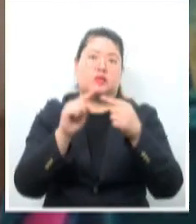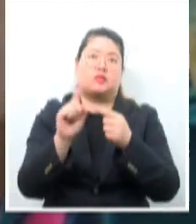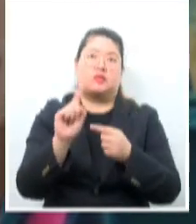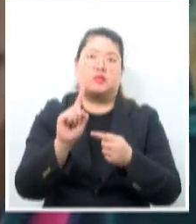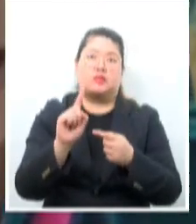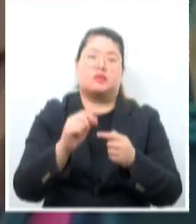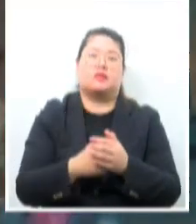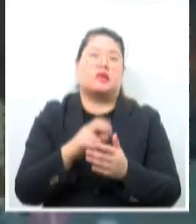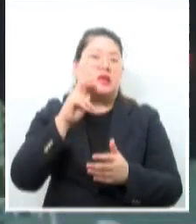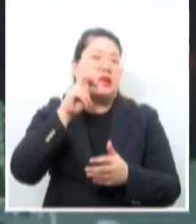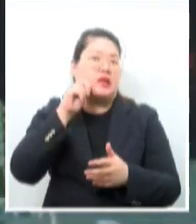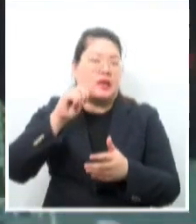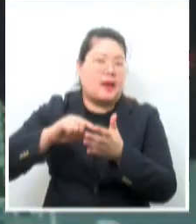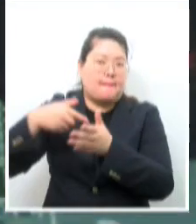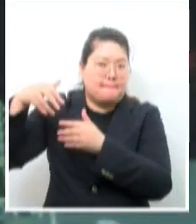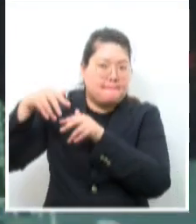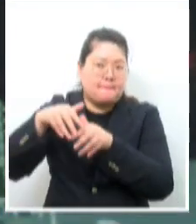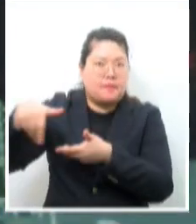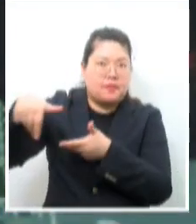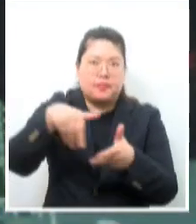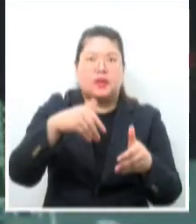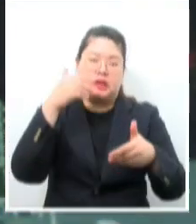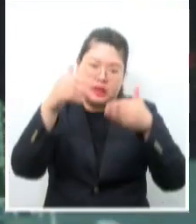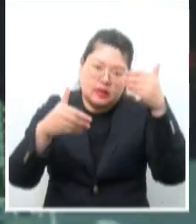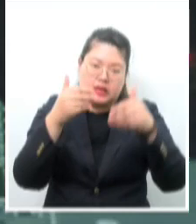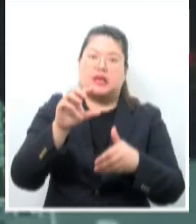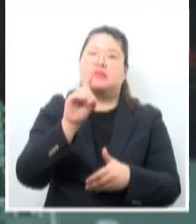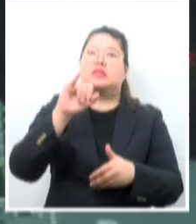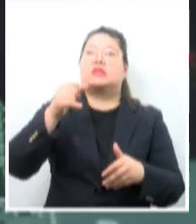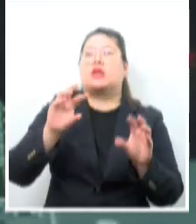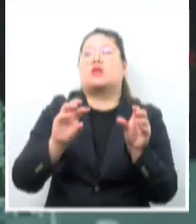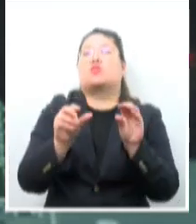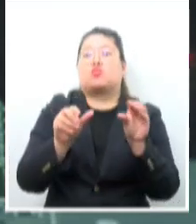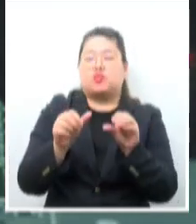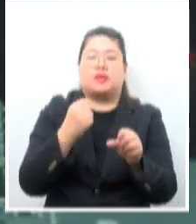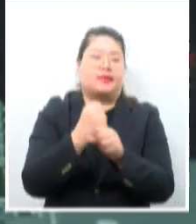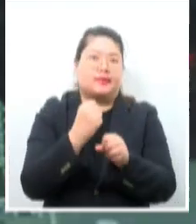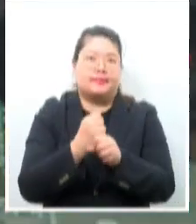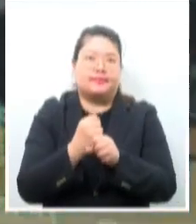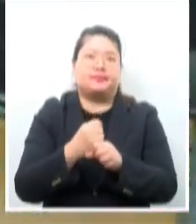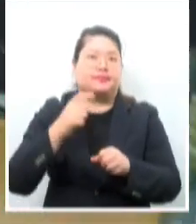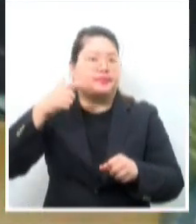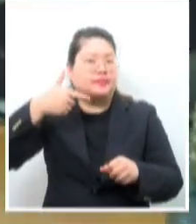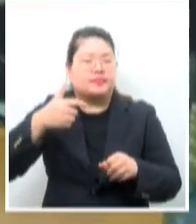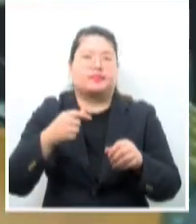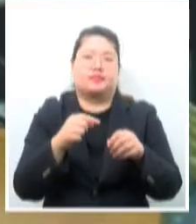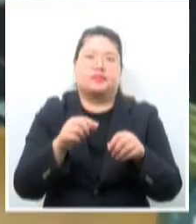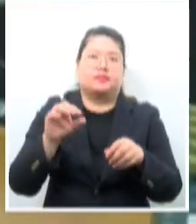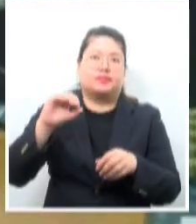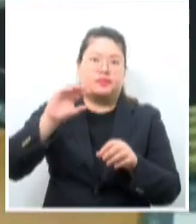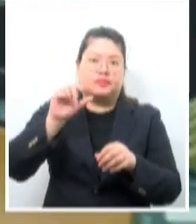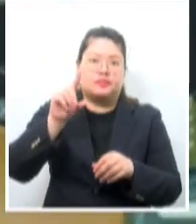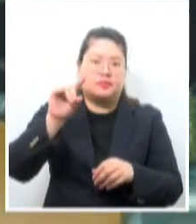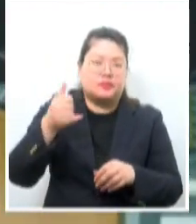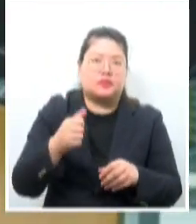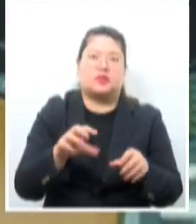หล่งกำเนิดต้นน้ำ กิจกรรมนักจัดรายการวิทยุดีเจเยาวชนรักป่าน่านเป็นกิจกรรมการเผยแพร่ข้อมูลข่าวสารผ่าน